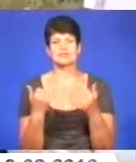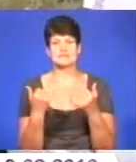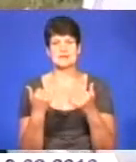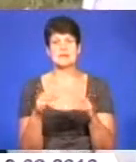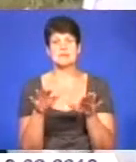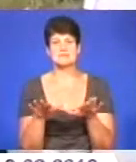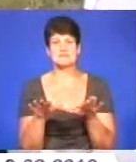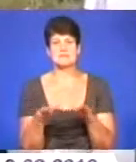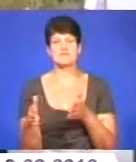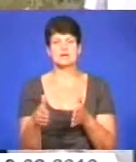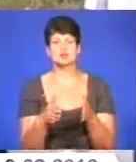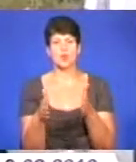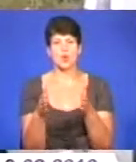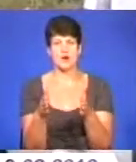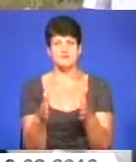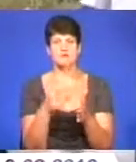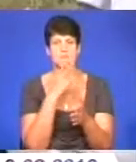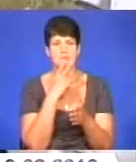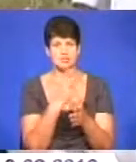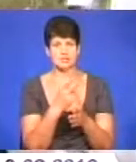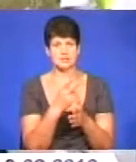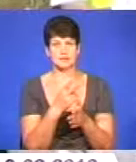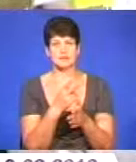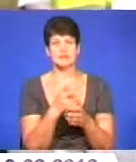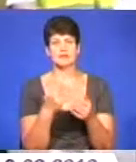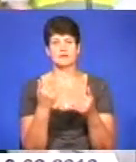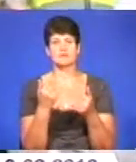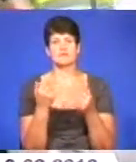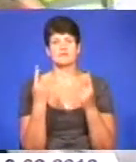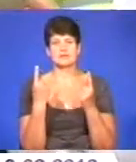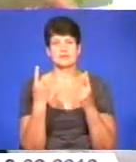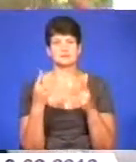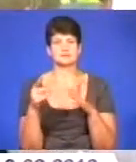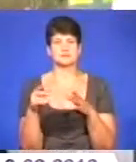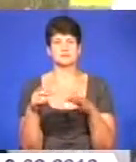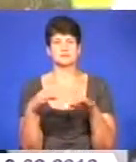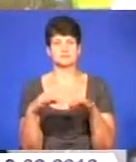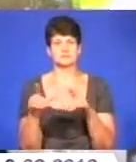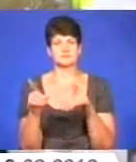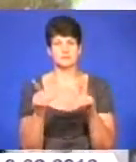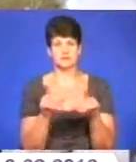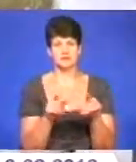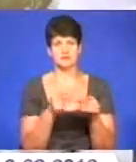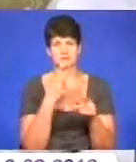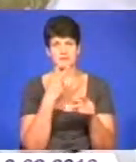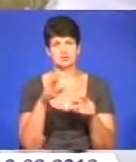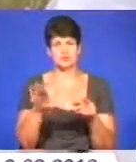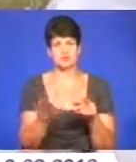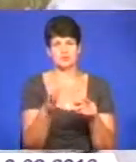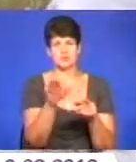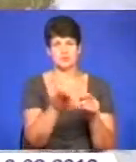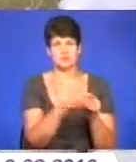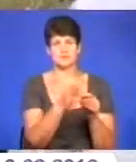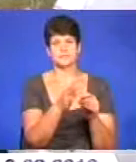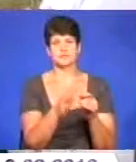місцевих дорогах. Також, ви бачите, пішов великотонажний транспорт, утворилися колії, знімаємо колії. Вже то причина, що